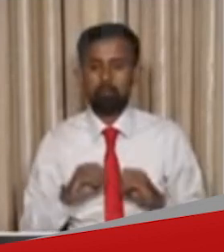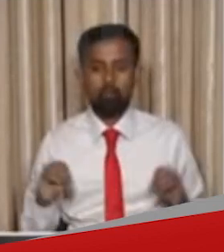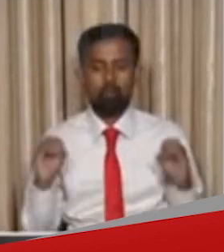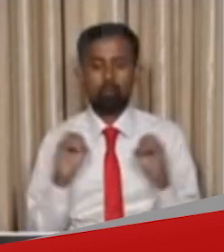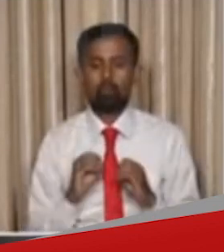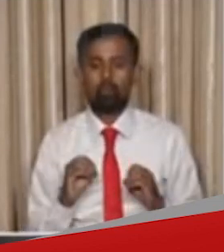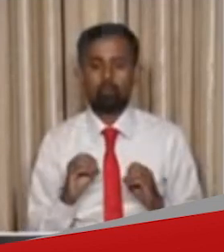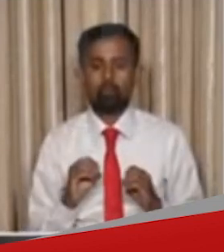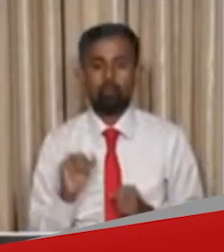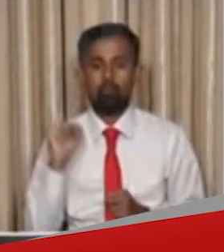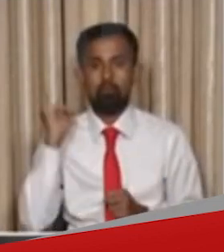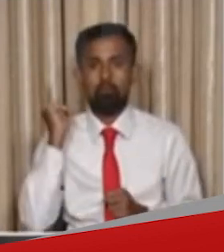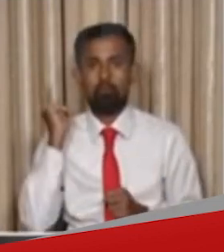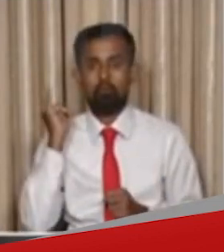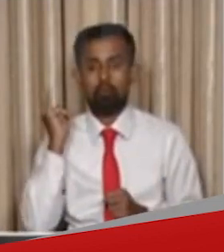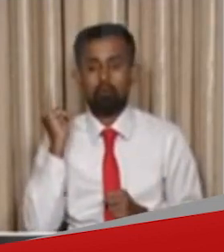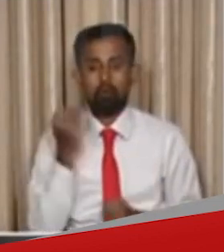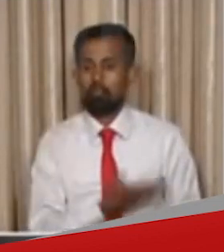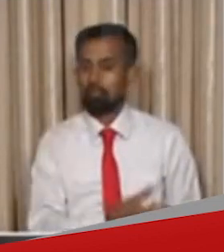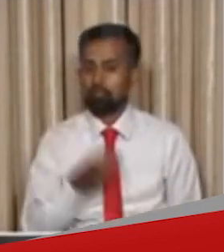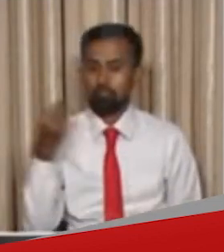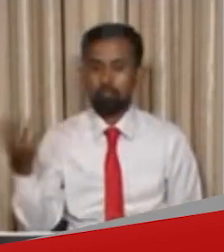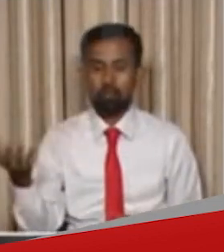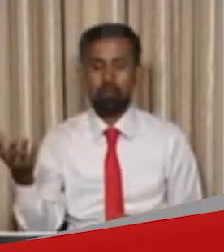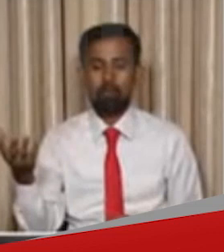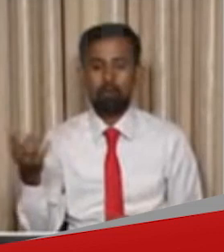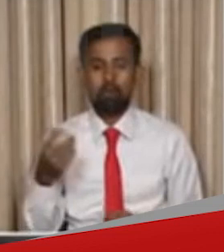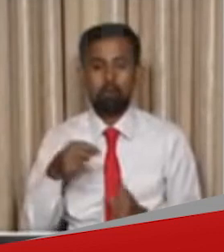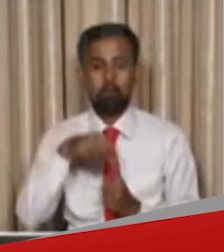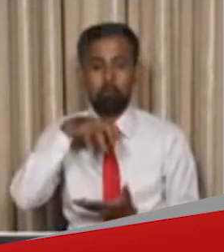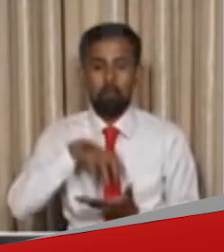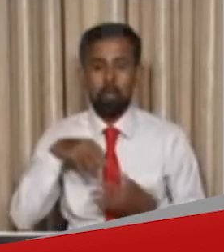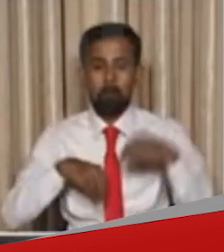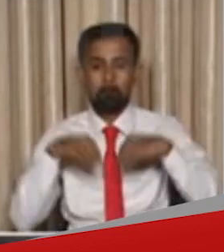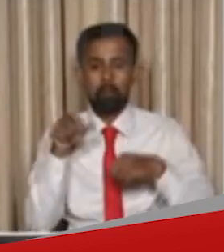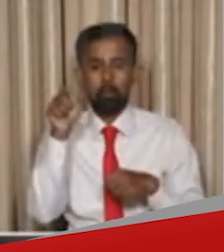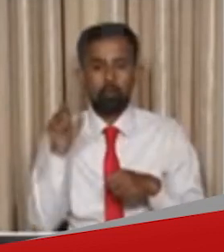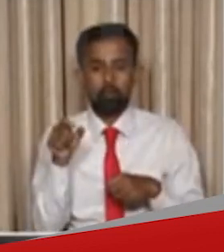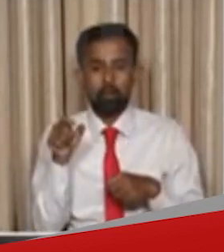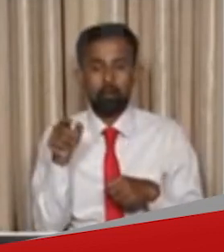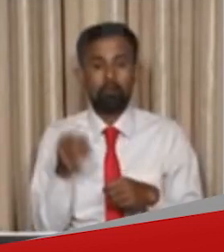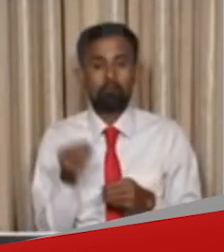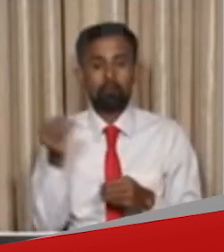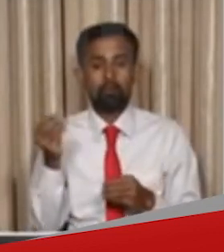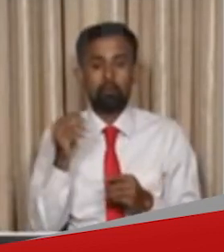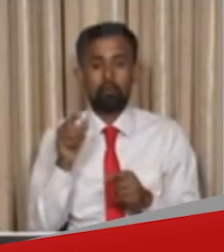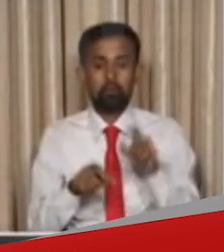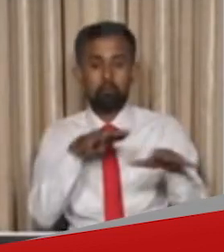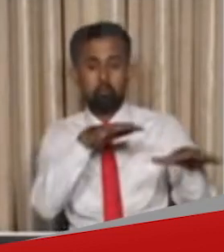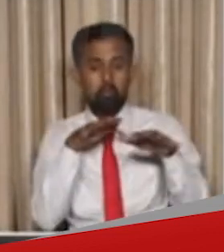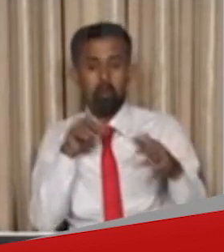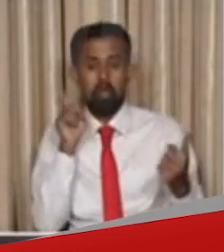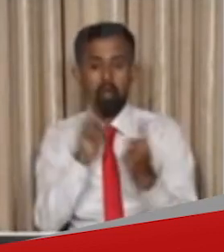ඒවා නිලධාරීන්ගේ අතර පවරලා තියද්දි මේ පළාතේ ඉන්න දේශපාලකයෙකුට ගිහිල්ලා ඒ වගේ මහජන හමුවීම් මහජන